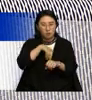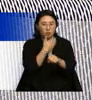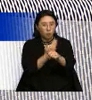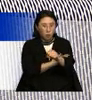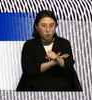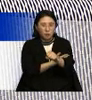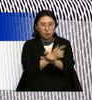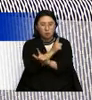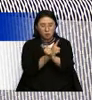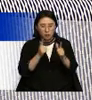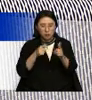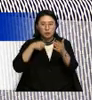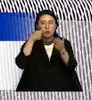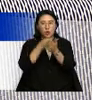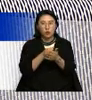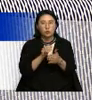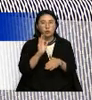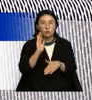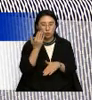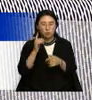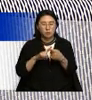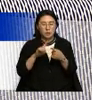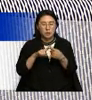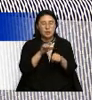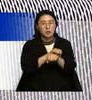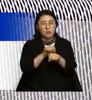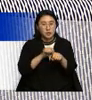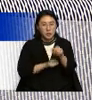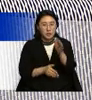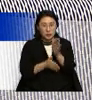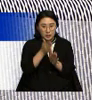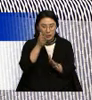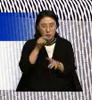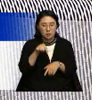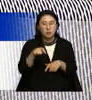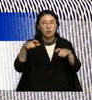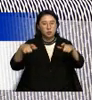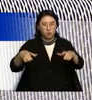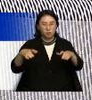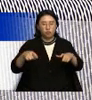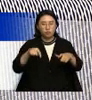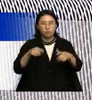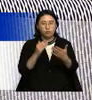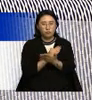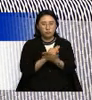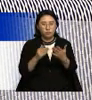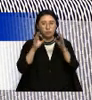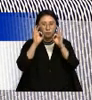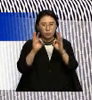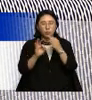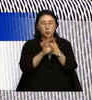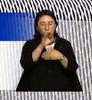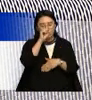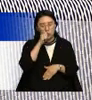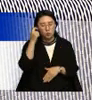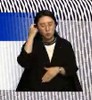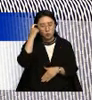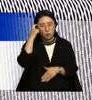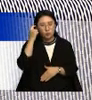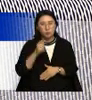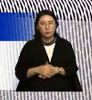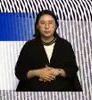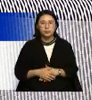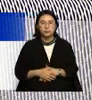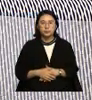권한이 어떻게 결정이 되는지를 보고 해당 구역에 대한 행정구역 개편을 하는 게 맞지